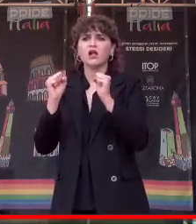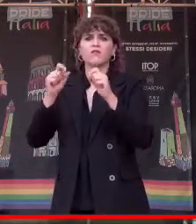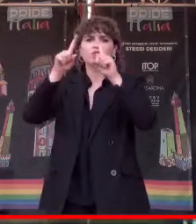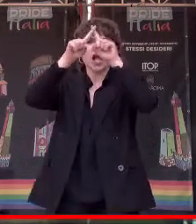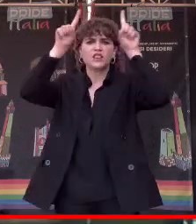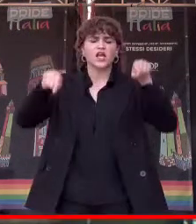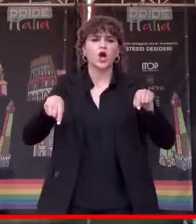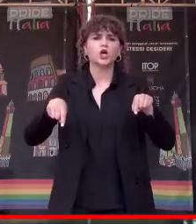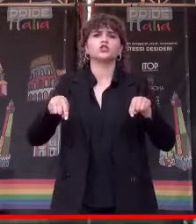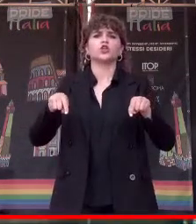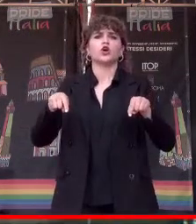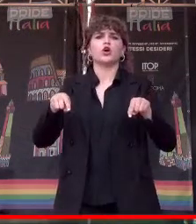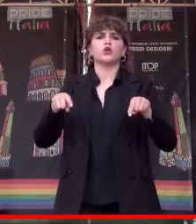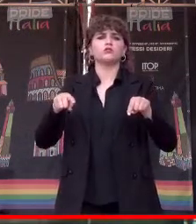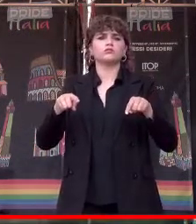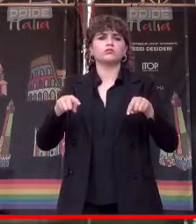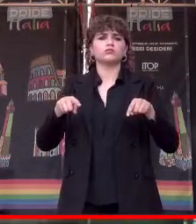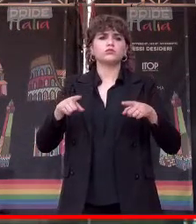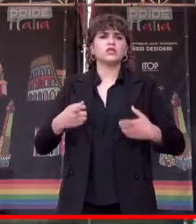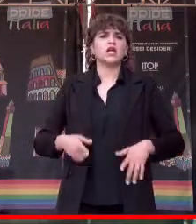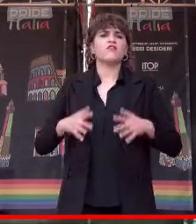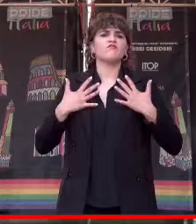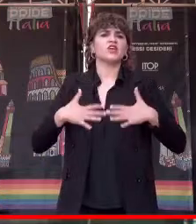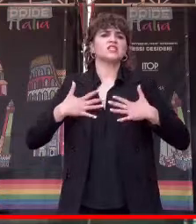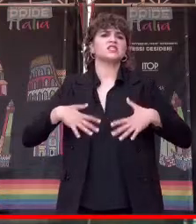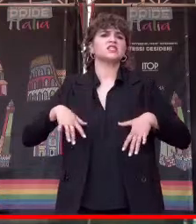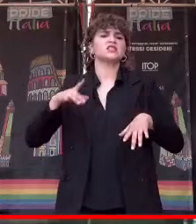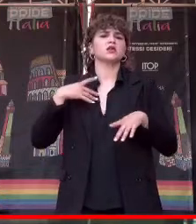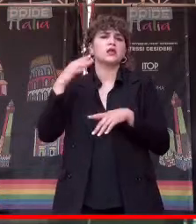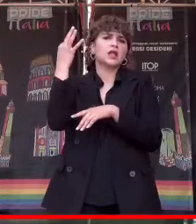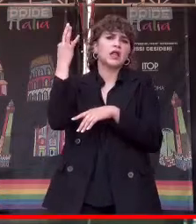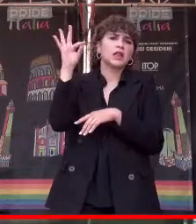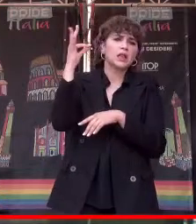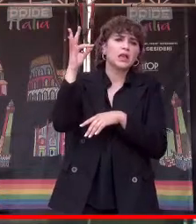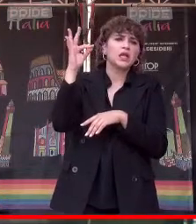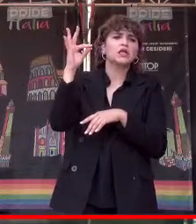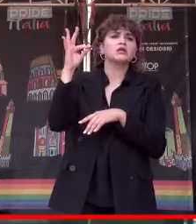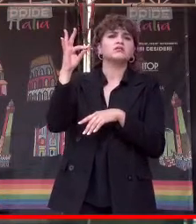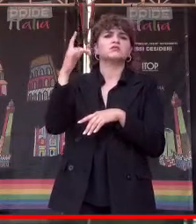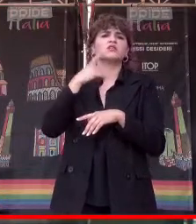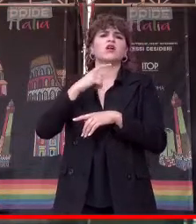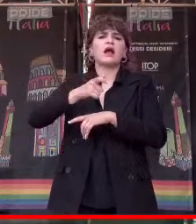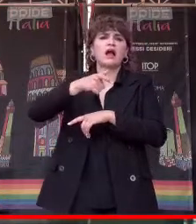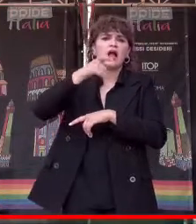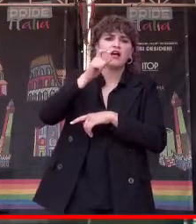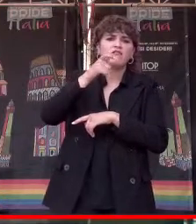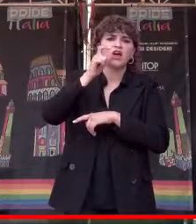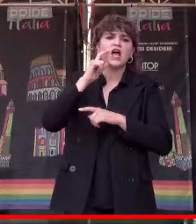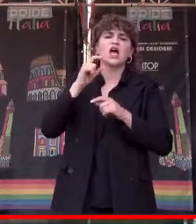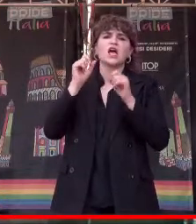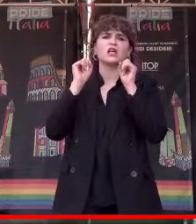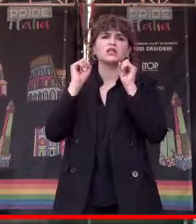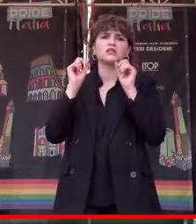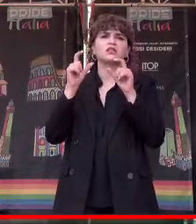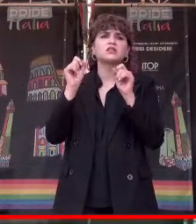costumi da bagno, tutte cose stupende, negozio di capsule per caffè. Insomma, il problema è stato